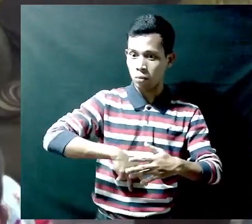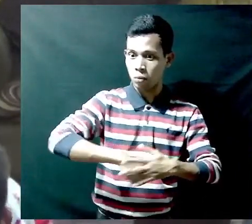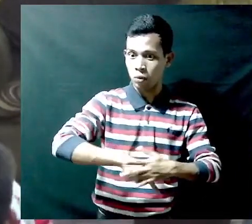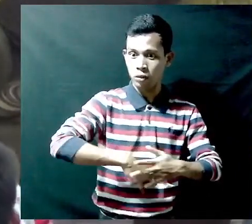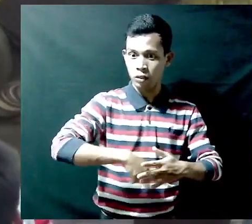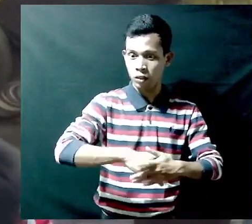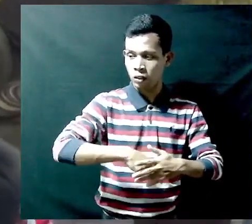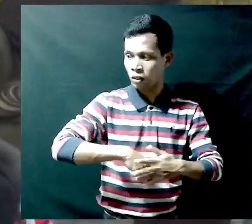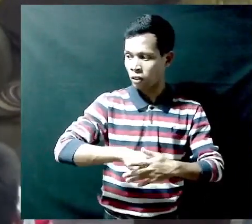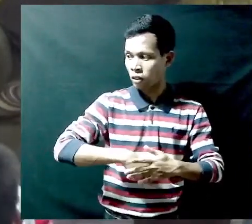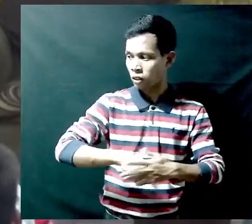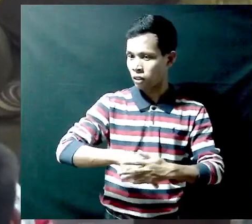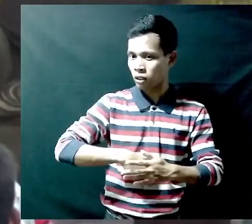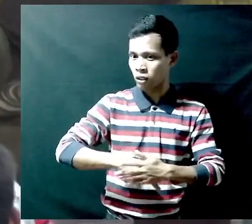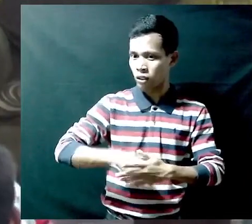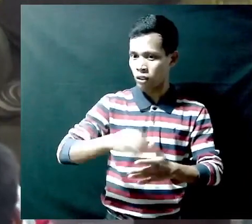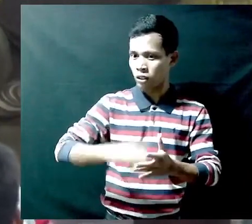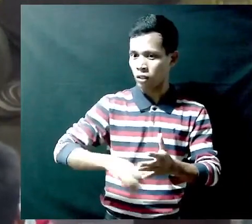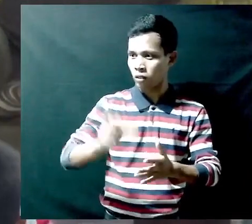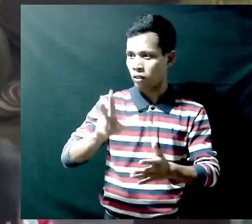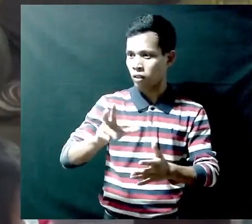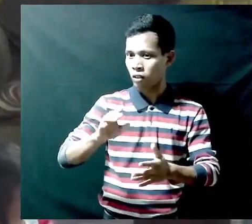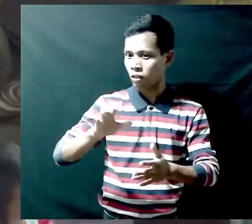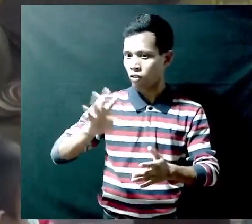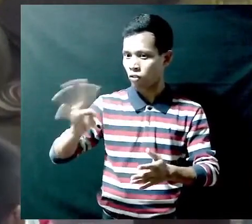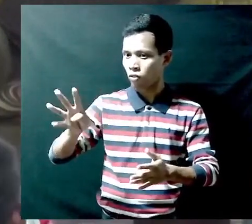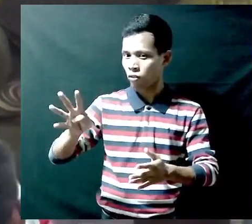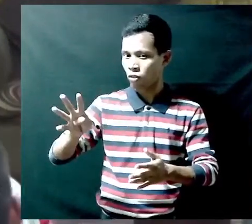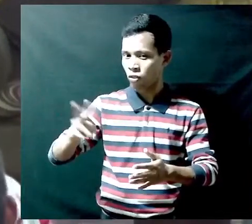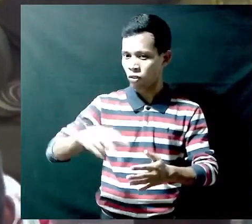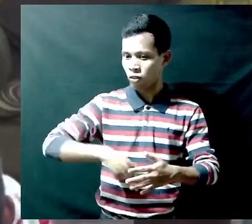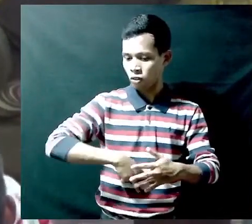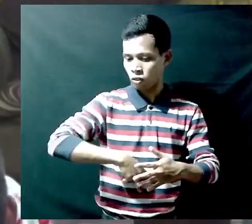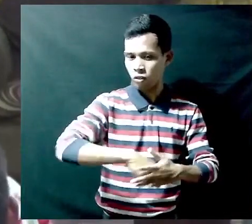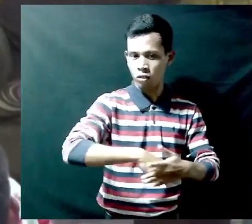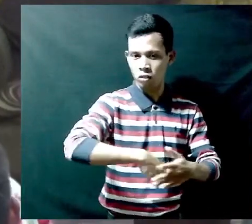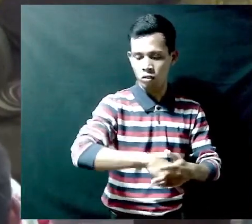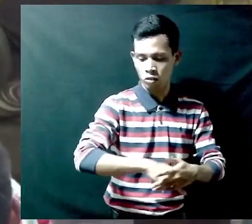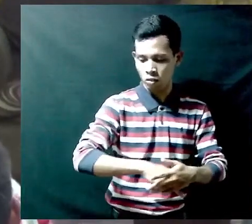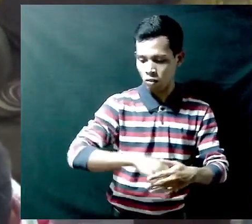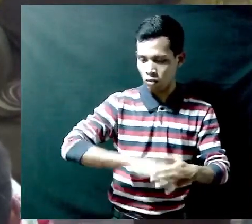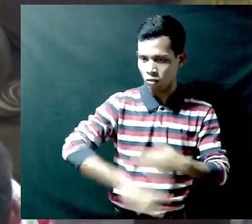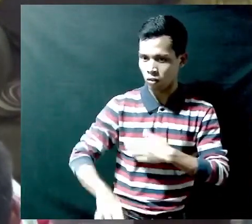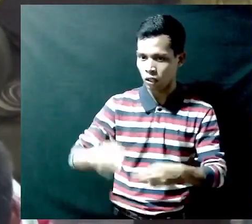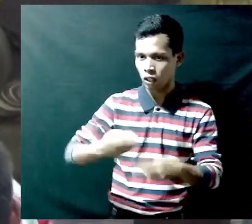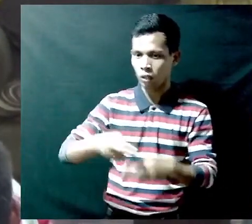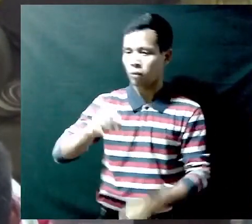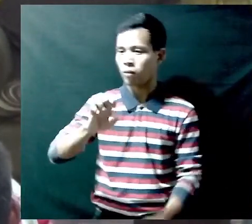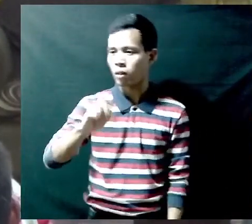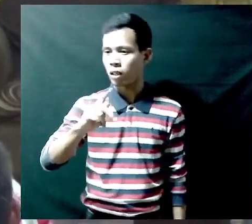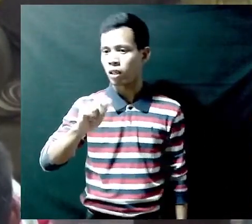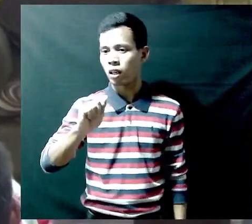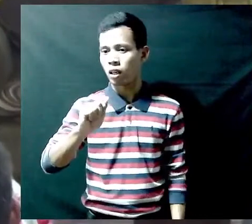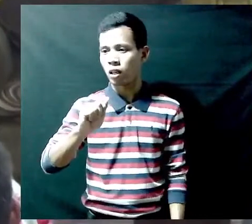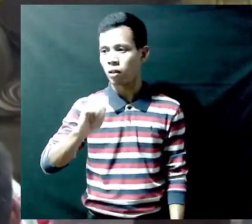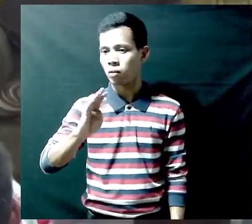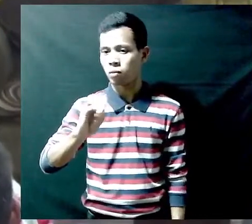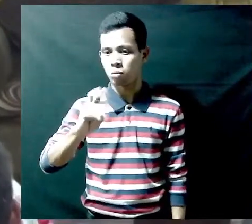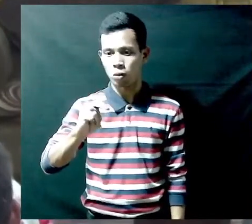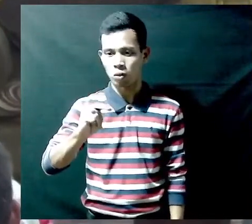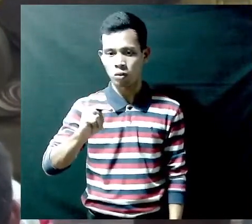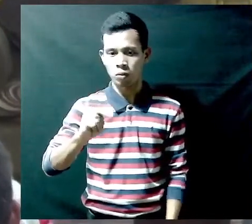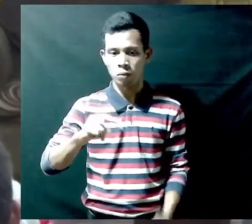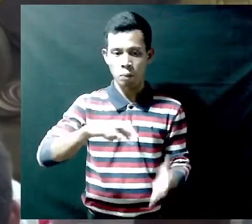yung anak niya, nasa chapter 3, chapter 4, ipinangalan niya sa anak niya, Ikabod. Which means,